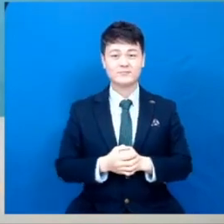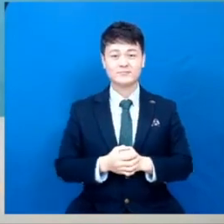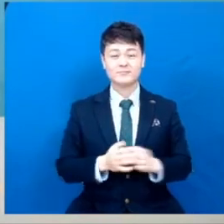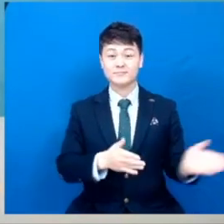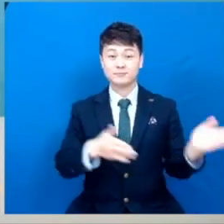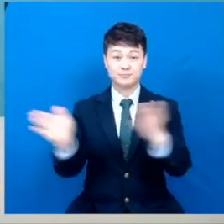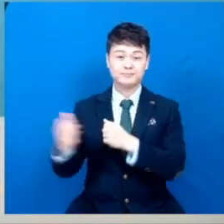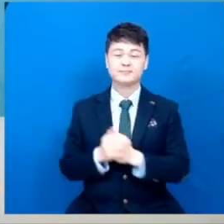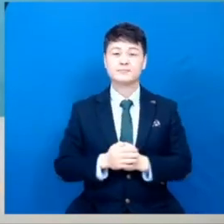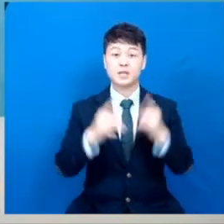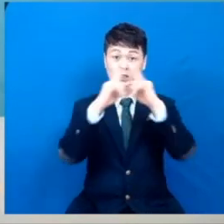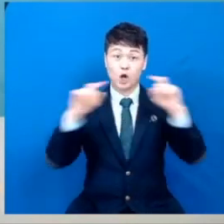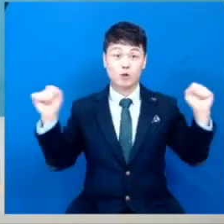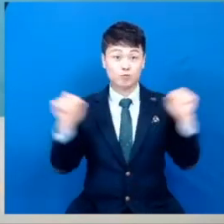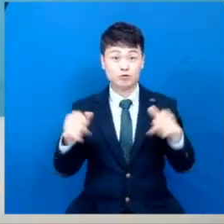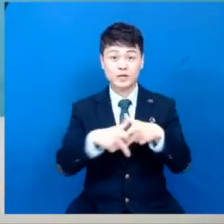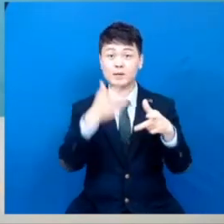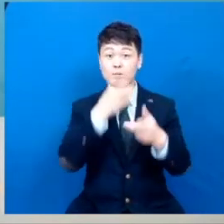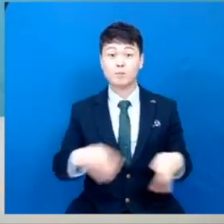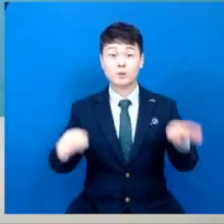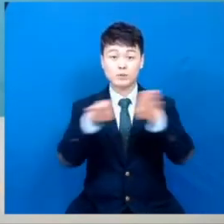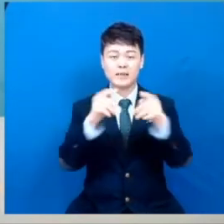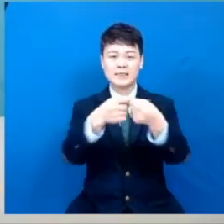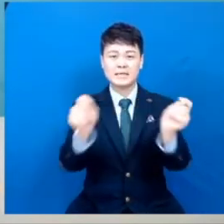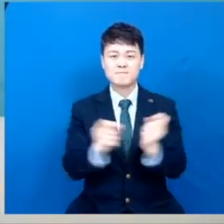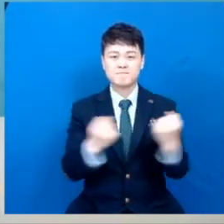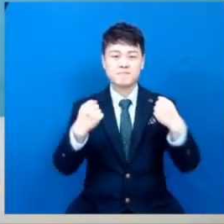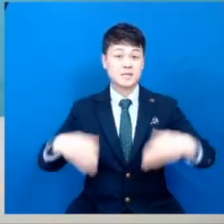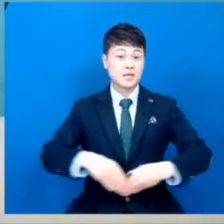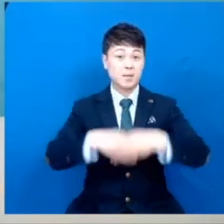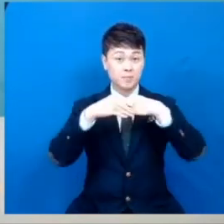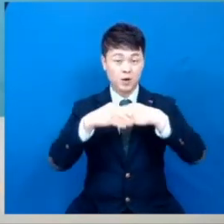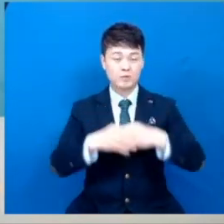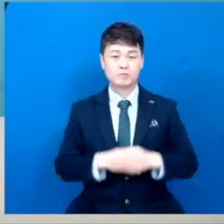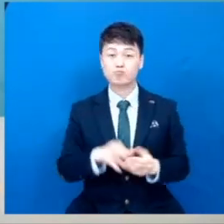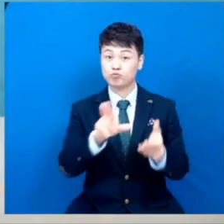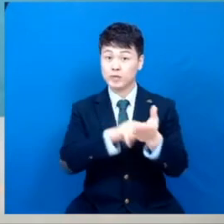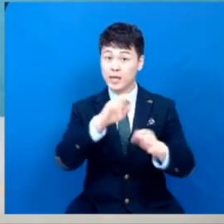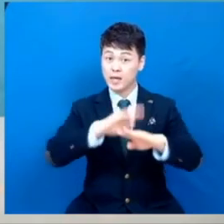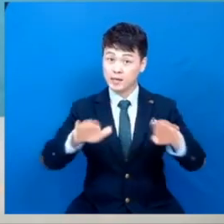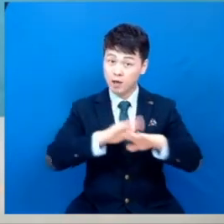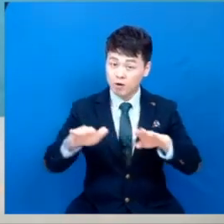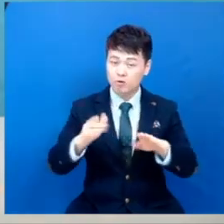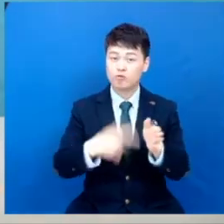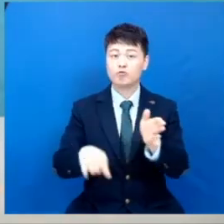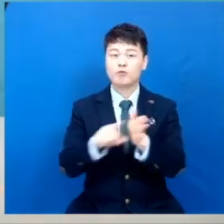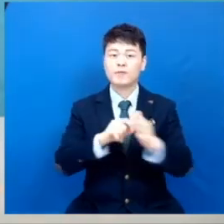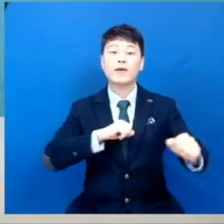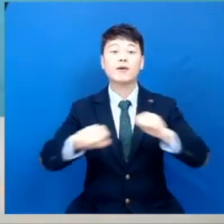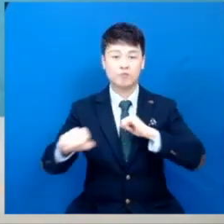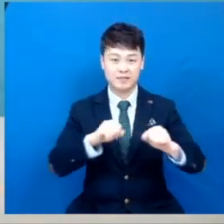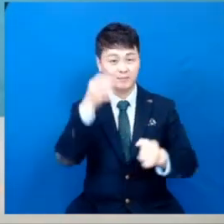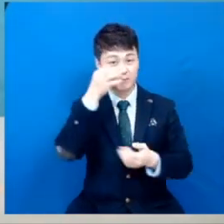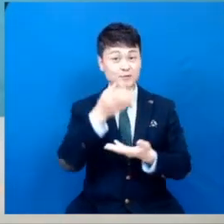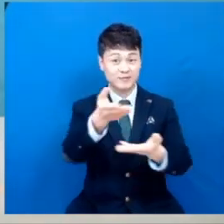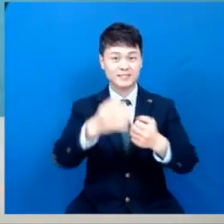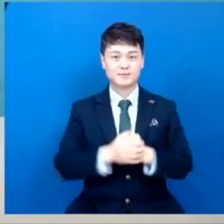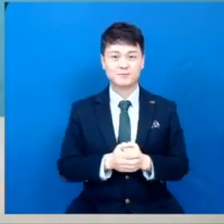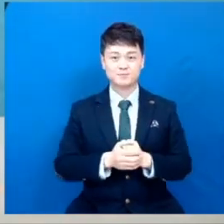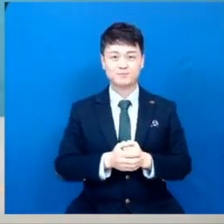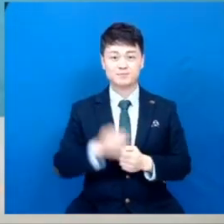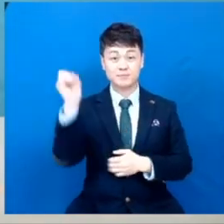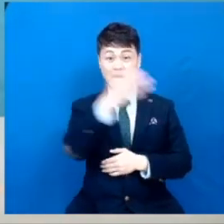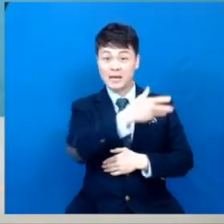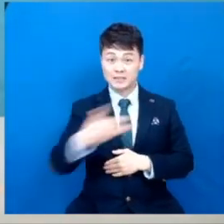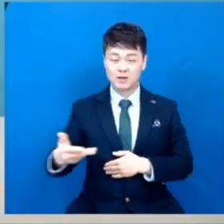성북 장애인복지관 헤 팀 협력을 통한 도전 행동 완화에 대해 나누겠습니다 지금까지 양천